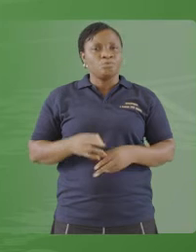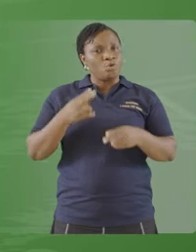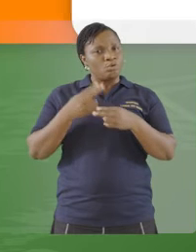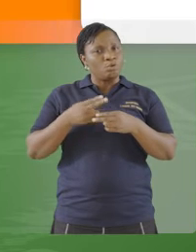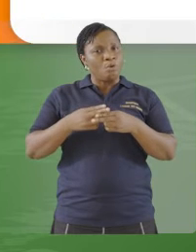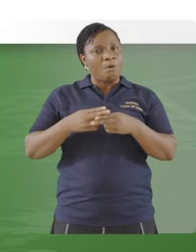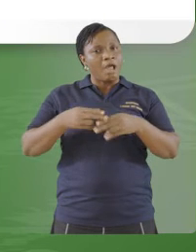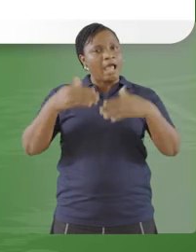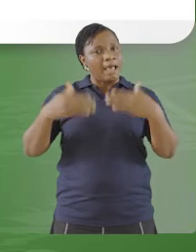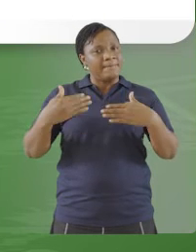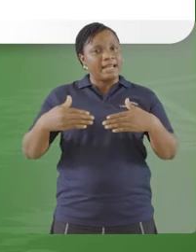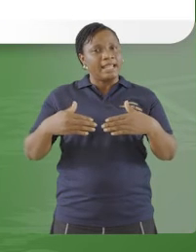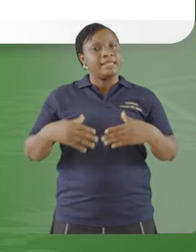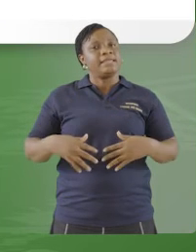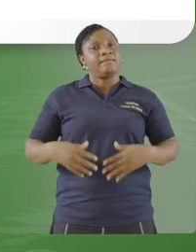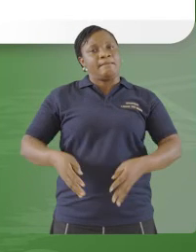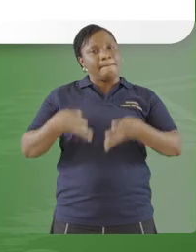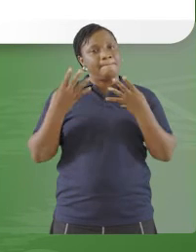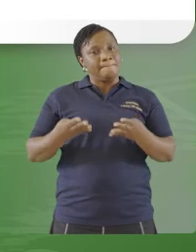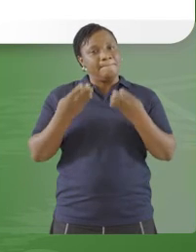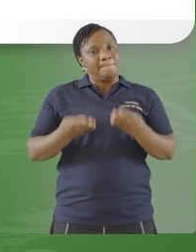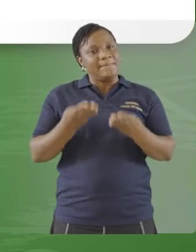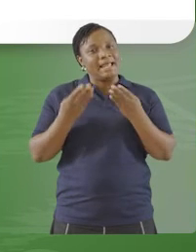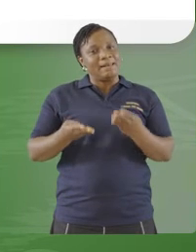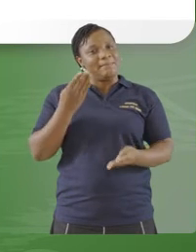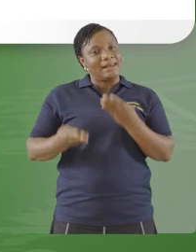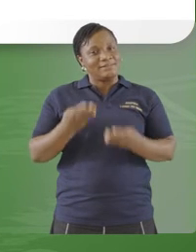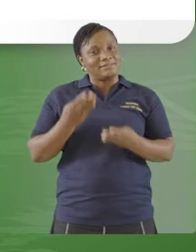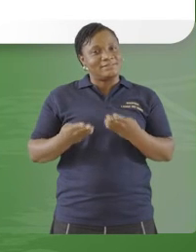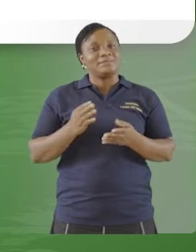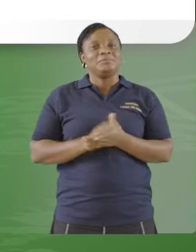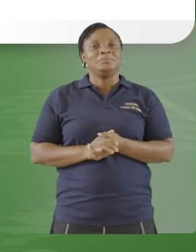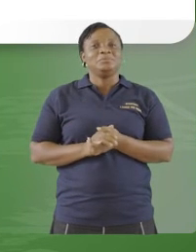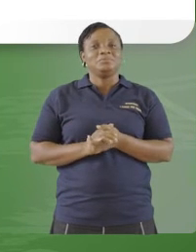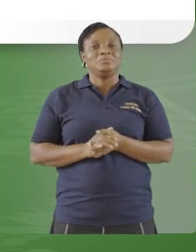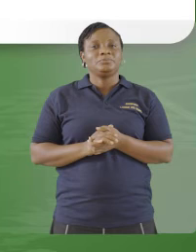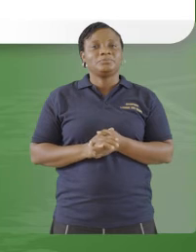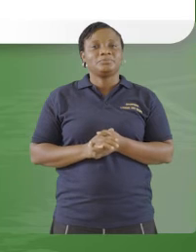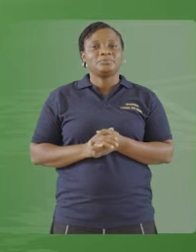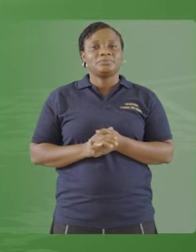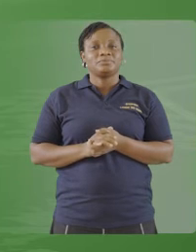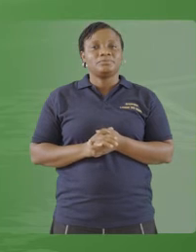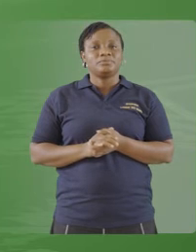Très bien, le boucher utilise une balance.